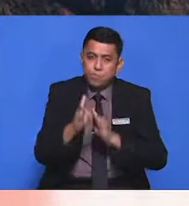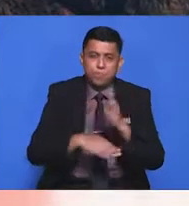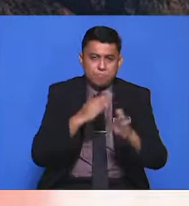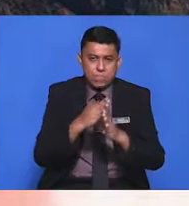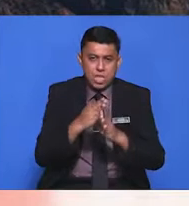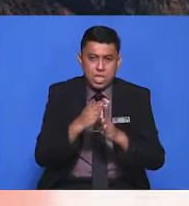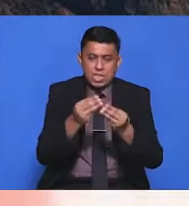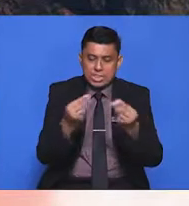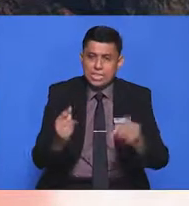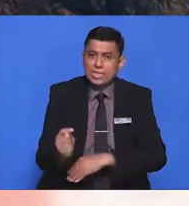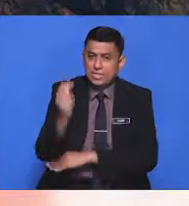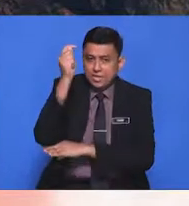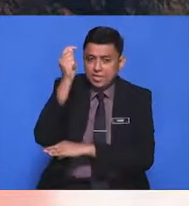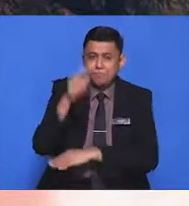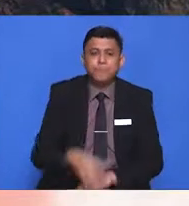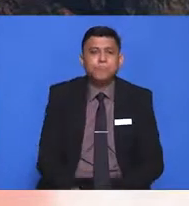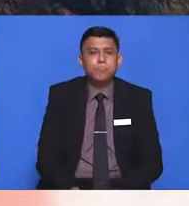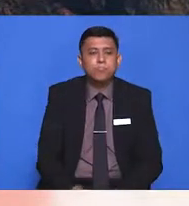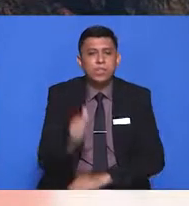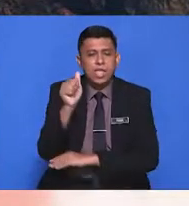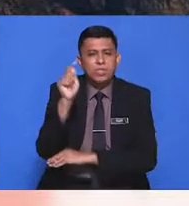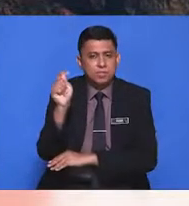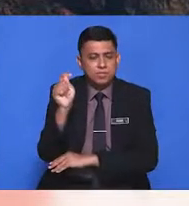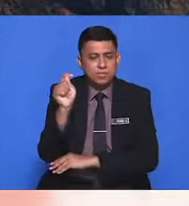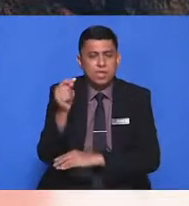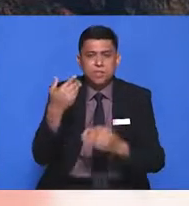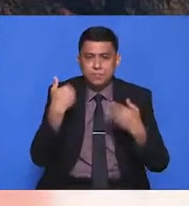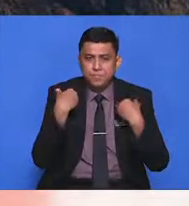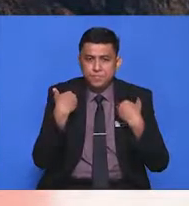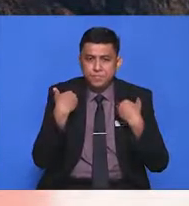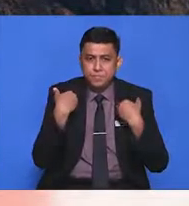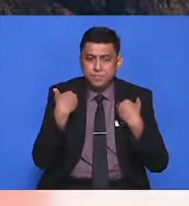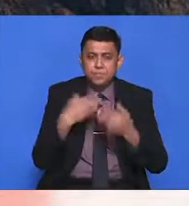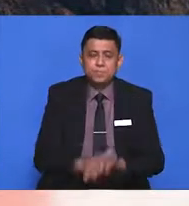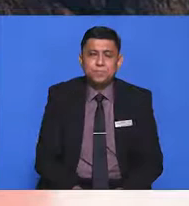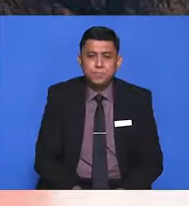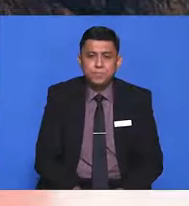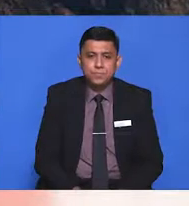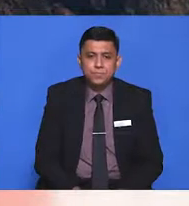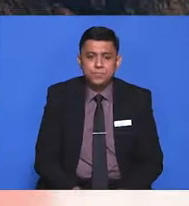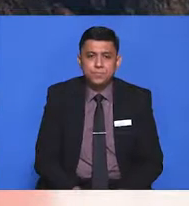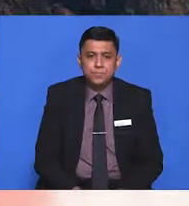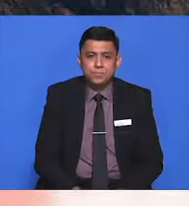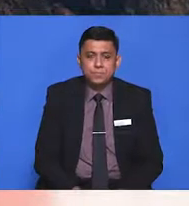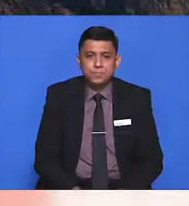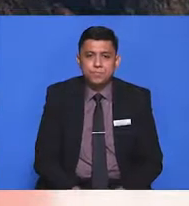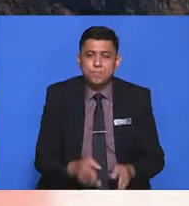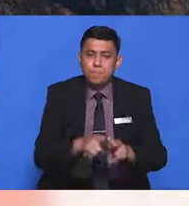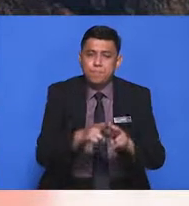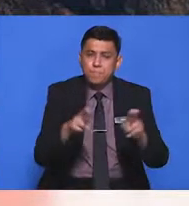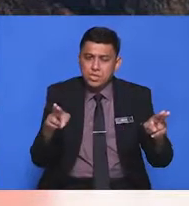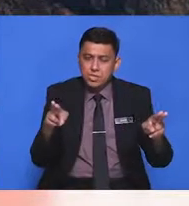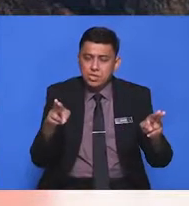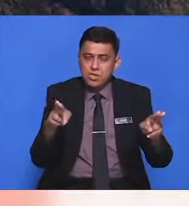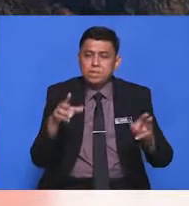tinggi. Tanah tinggi di Asia Tenggara terdiri daripada banjaran Gunung Lipat Muda dan banjaran Gunung